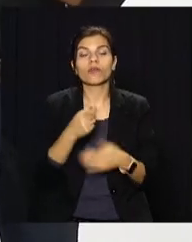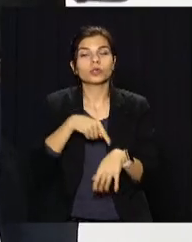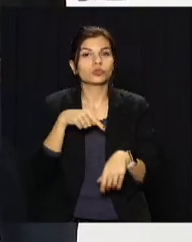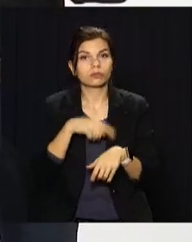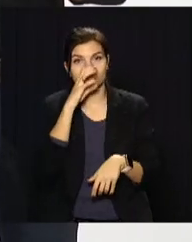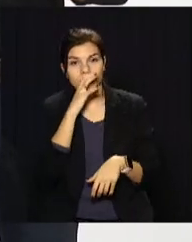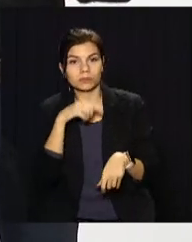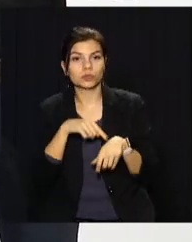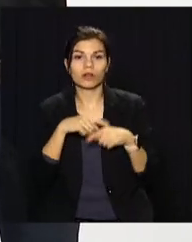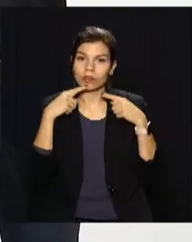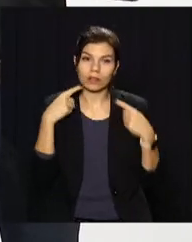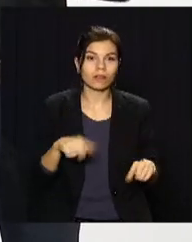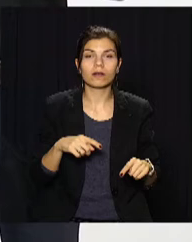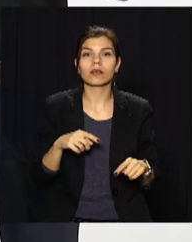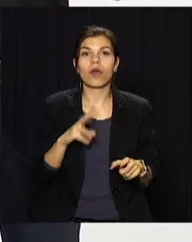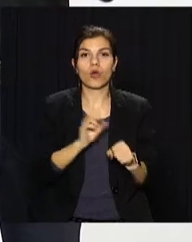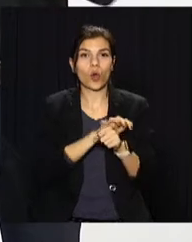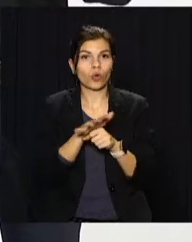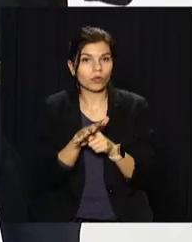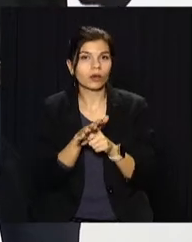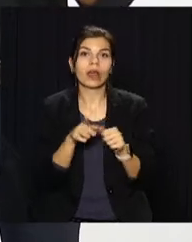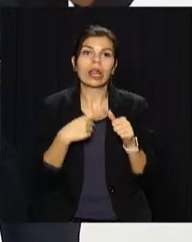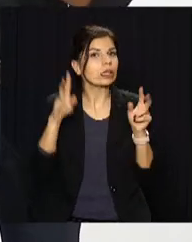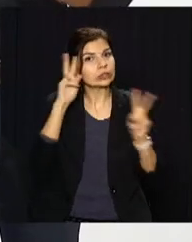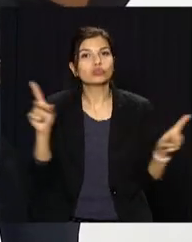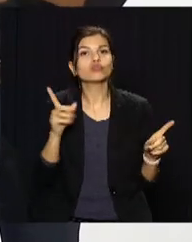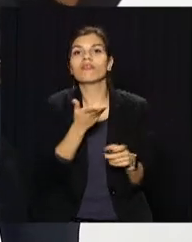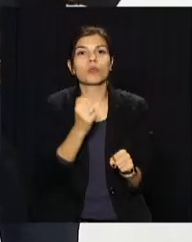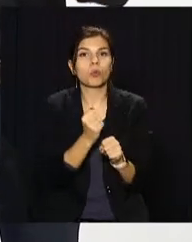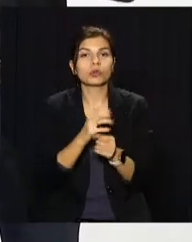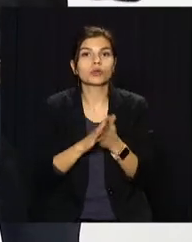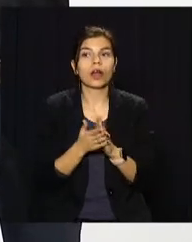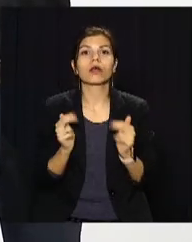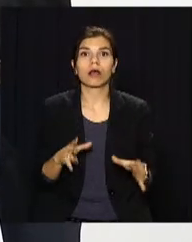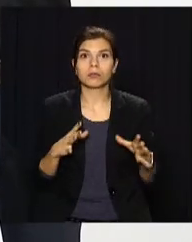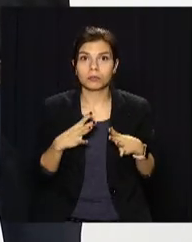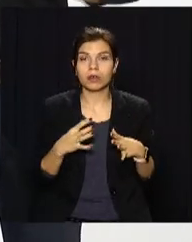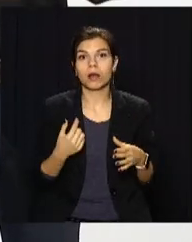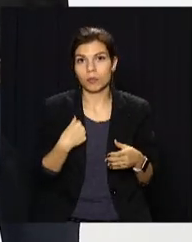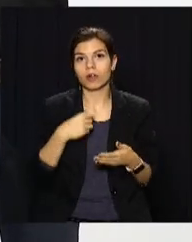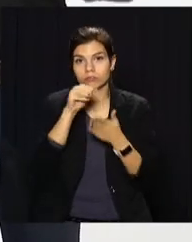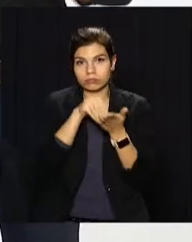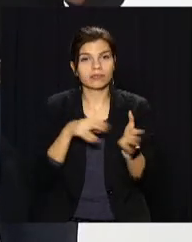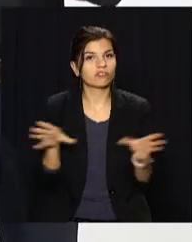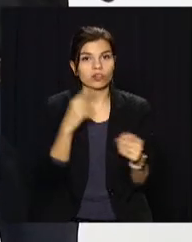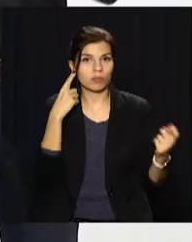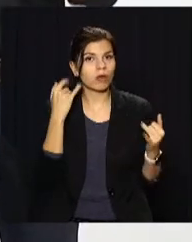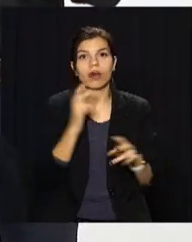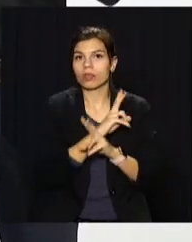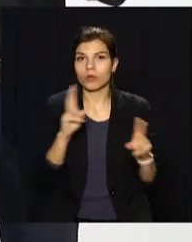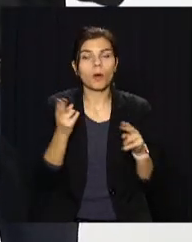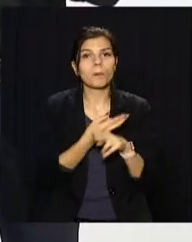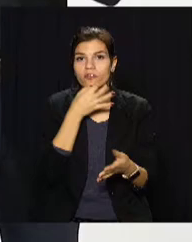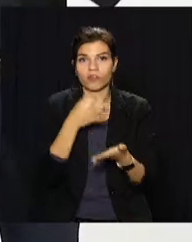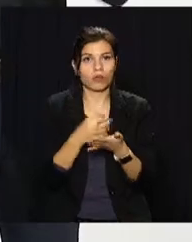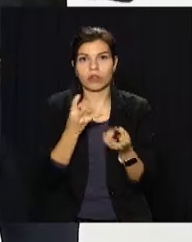відчуваєте певні симптоми COVID-19 або не знаєте, що вам робити в цій ситуації. Ми фіксуємо всю інформацію і нікого без відповіді